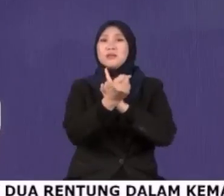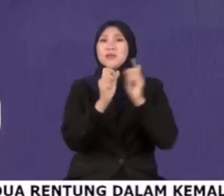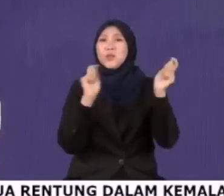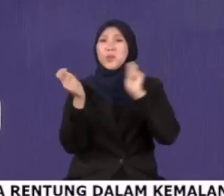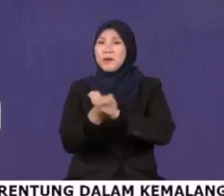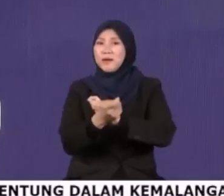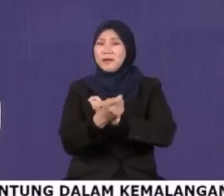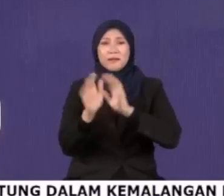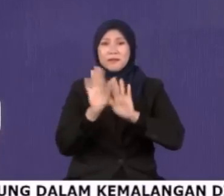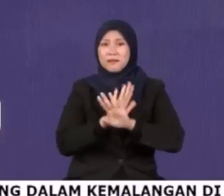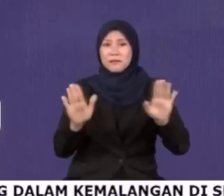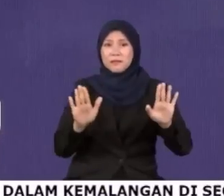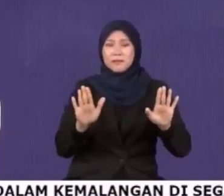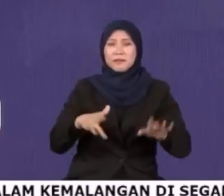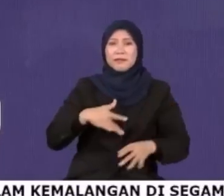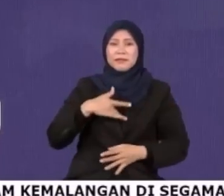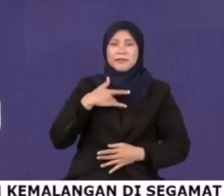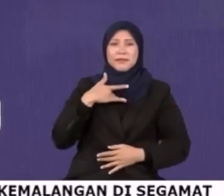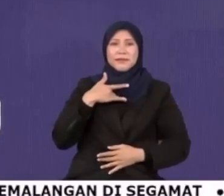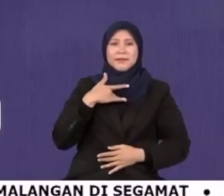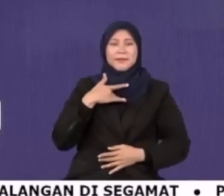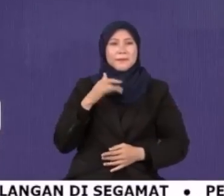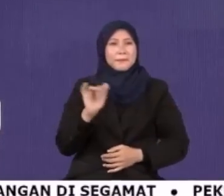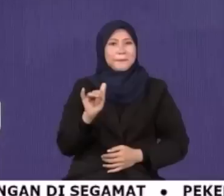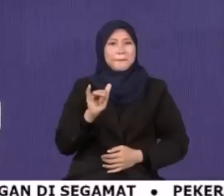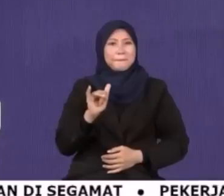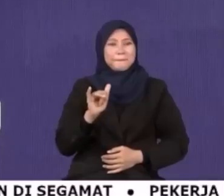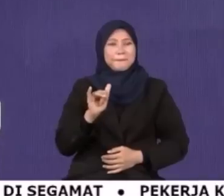jangan terasa mesti ada